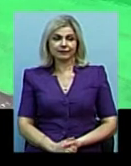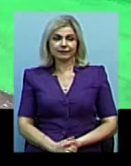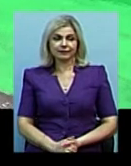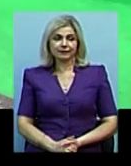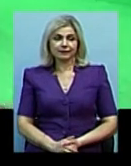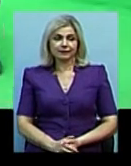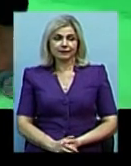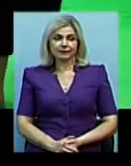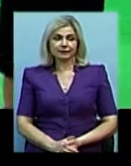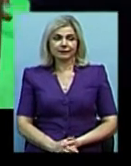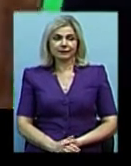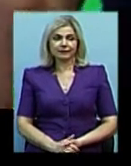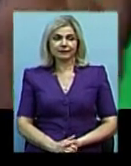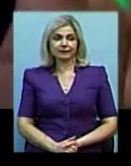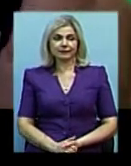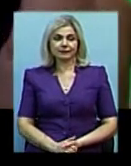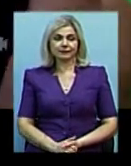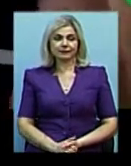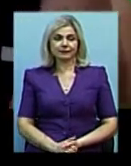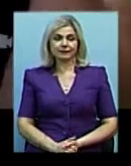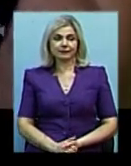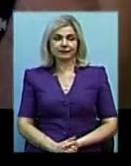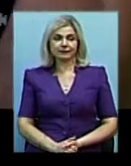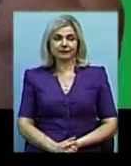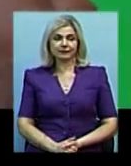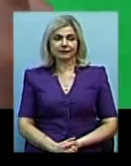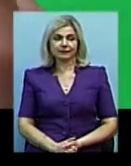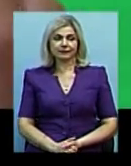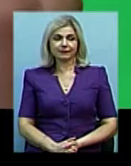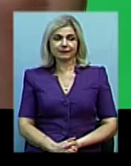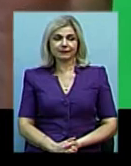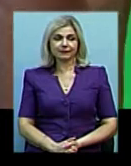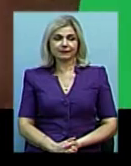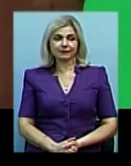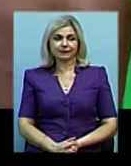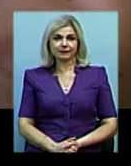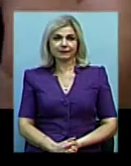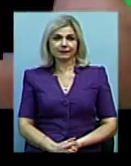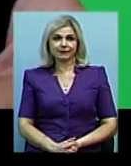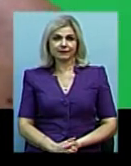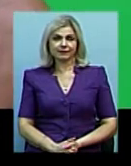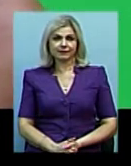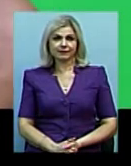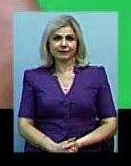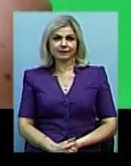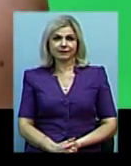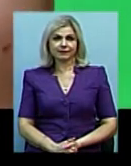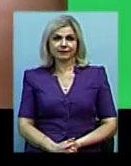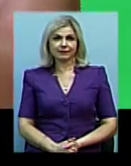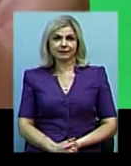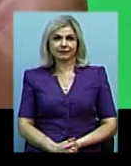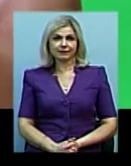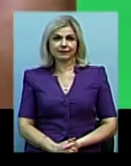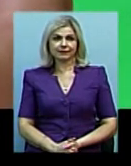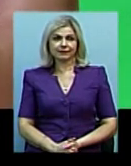коли батько, іди сюди, смотри сюди, смотри ключі. Що там велосипед? Велик. Смотри